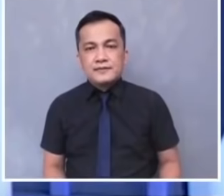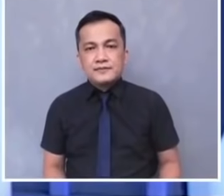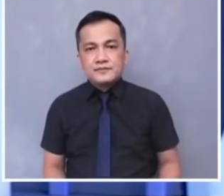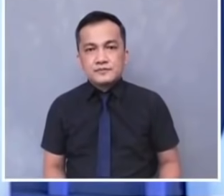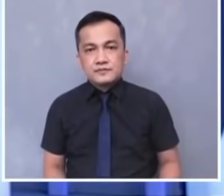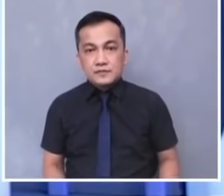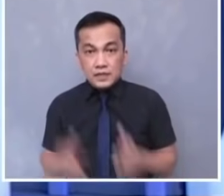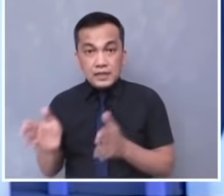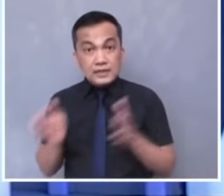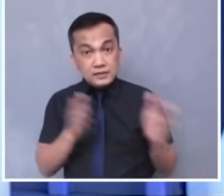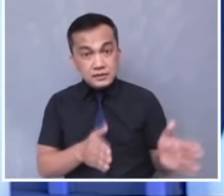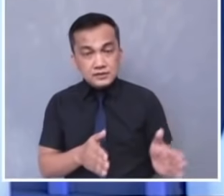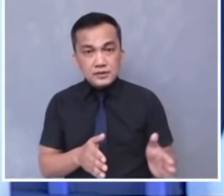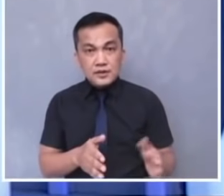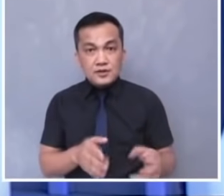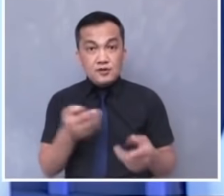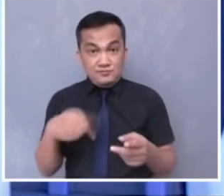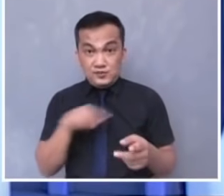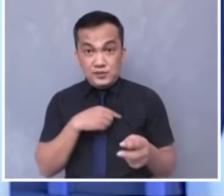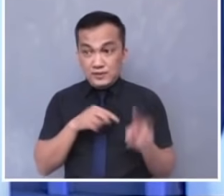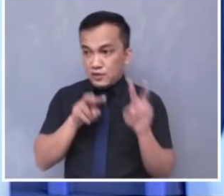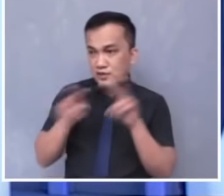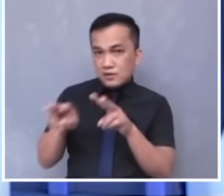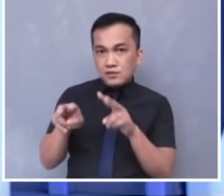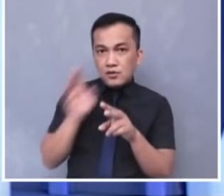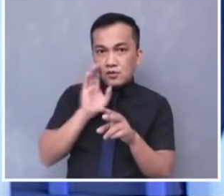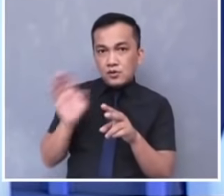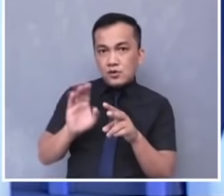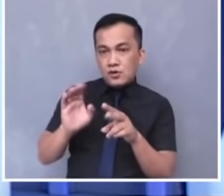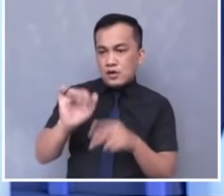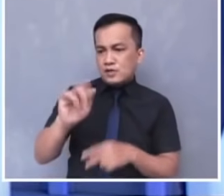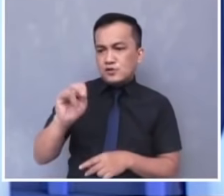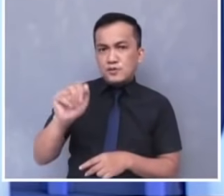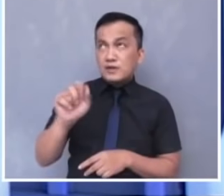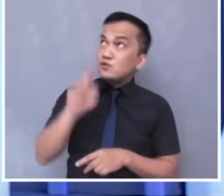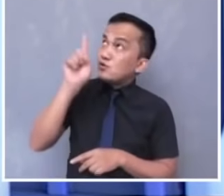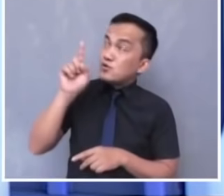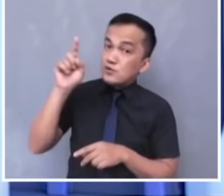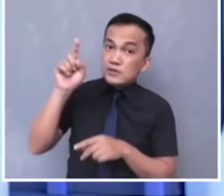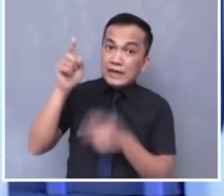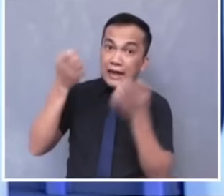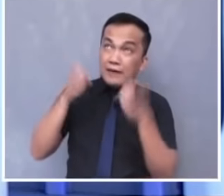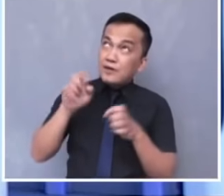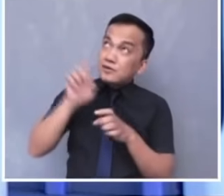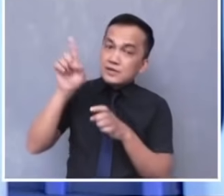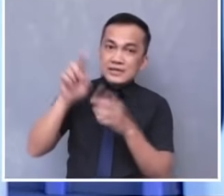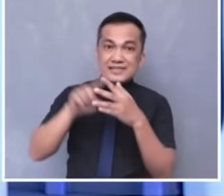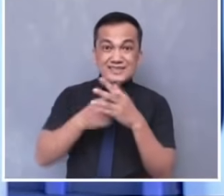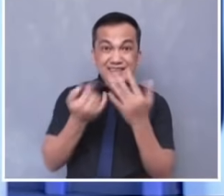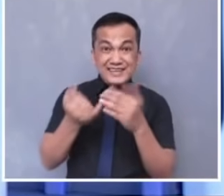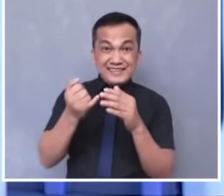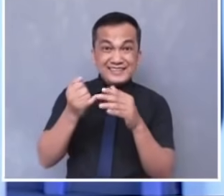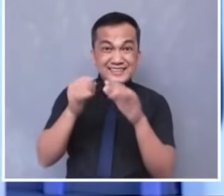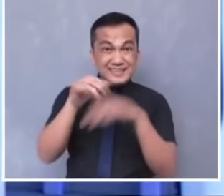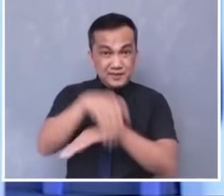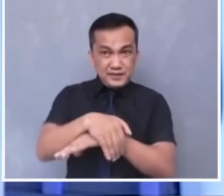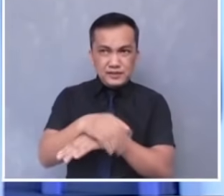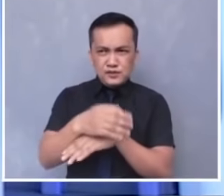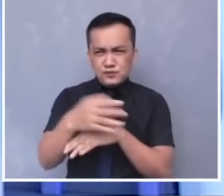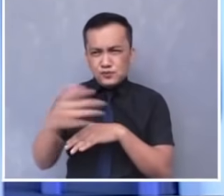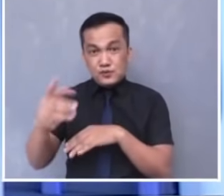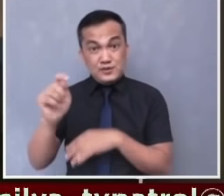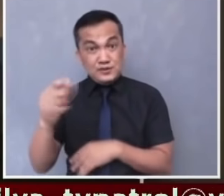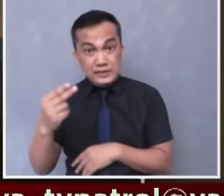Samantala, may matutunghayan tayong pambihirang astronomical event simula ngayong gabi hanggang sa Webes ng gabi. Una na rito